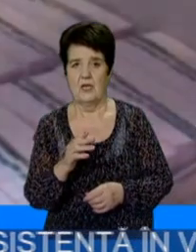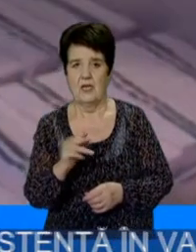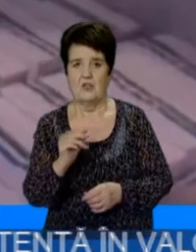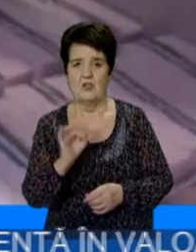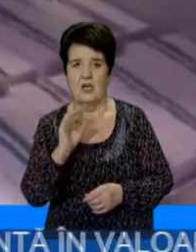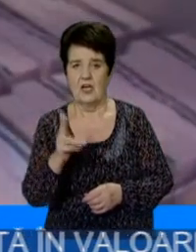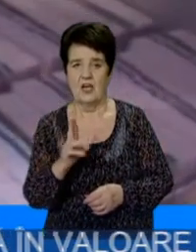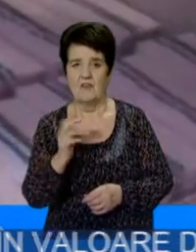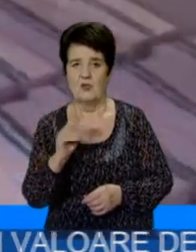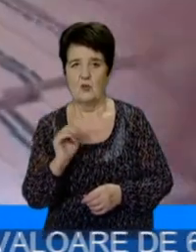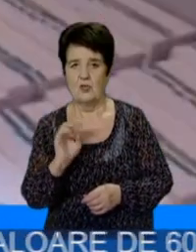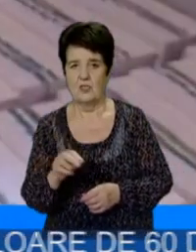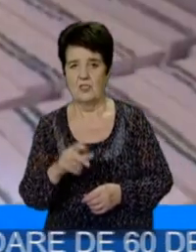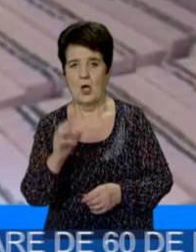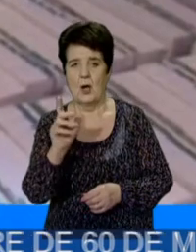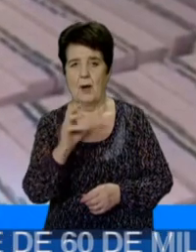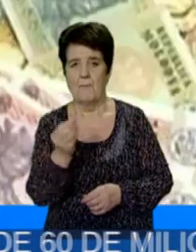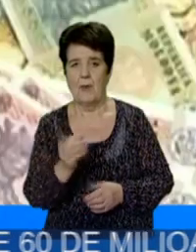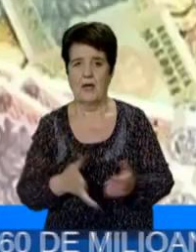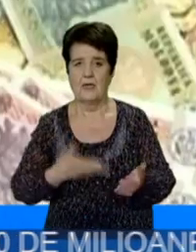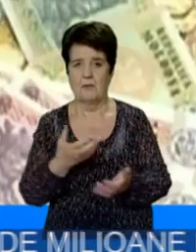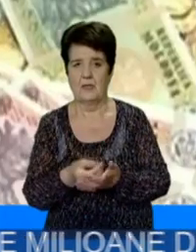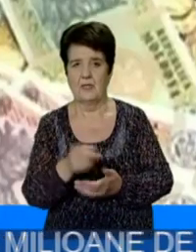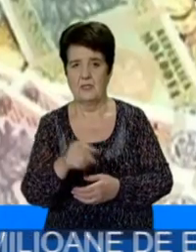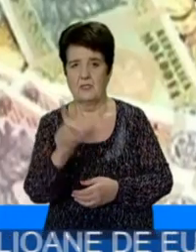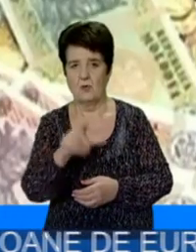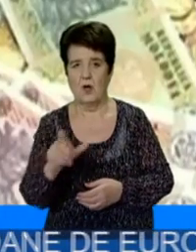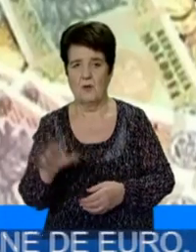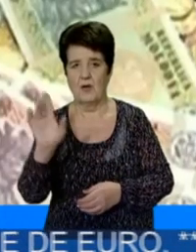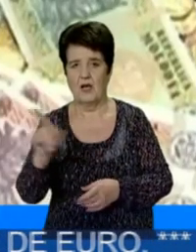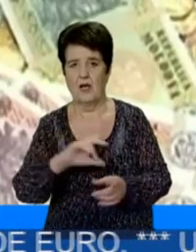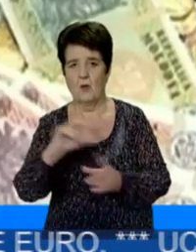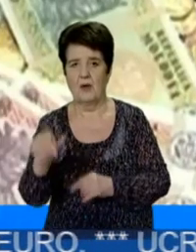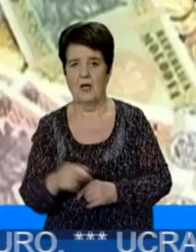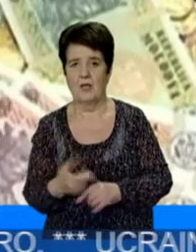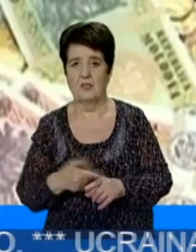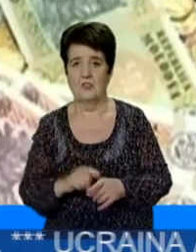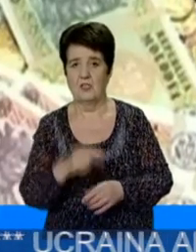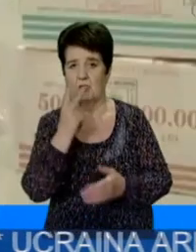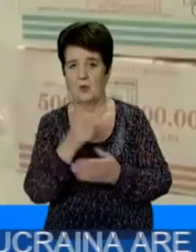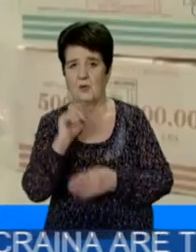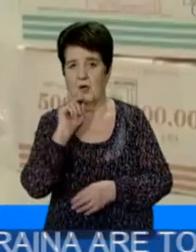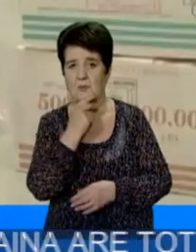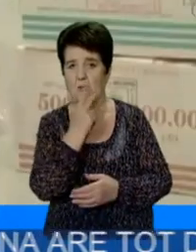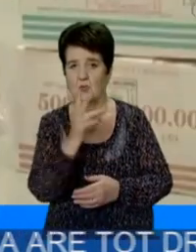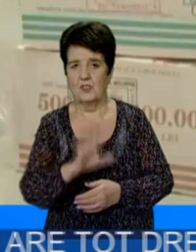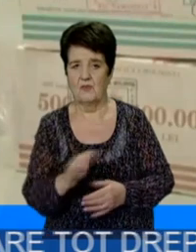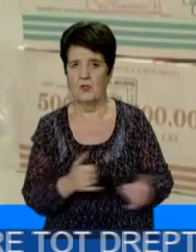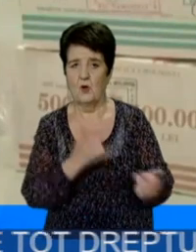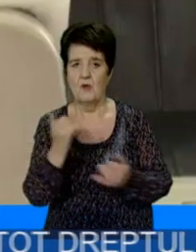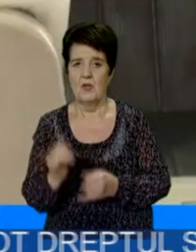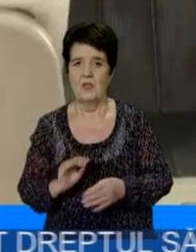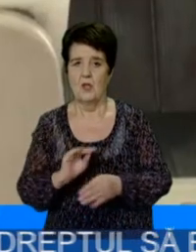banii trimiși acasă de moldoveni plecați au menținut consumul Dar acest lucru nu se văzut în economie pentru că oferta a fost